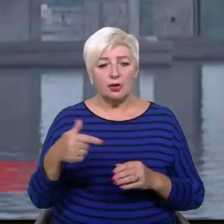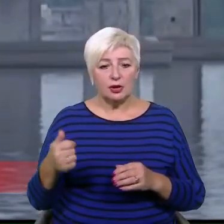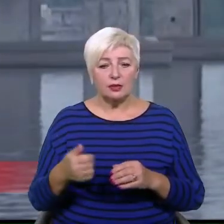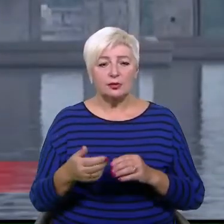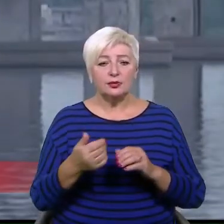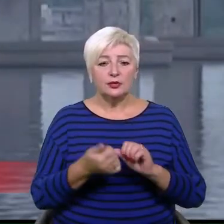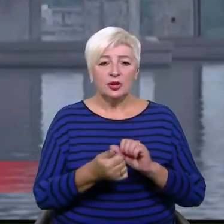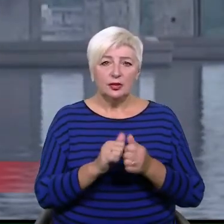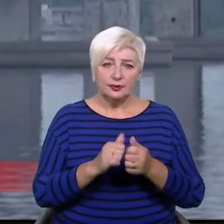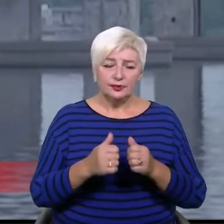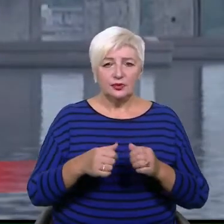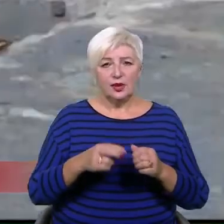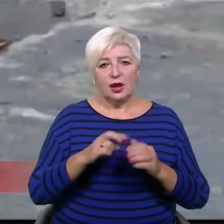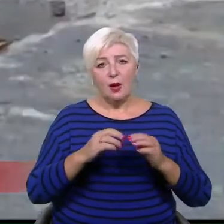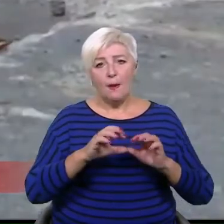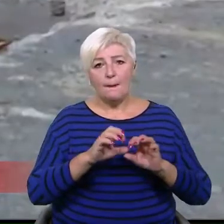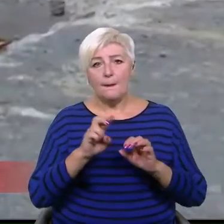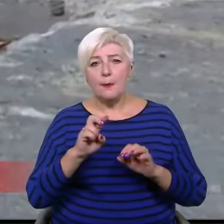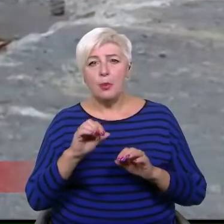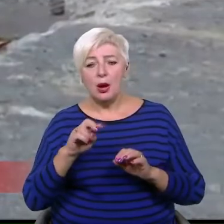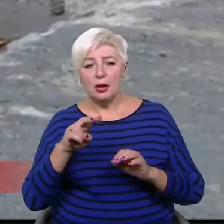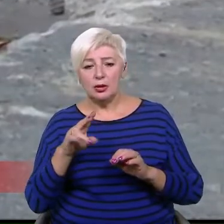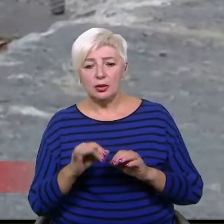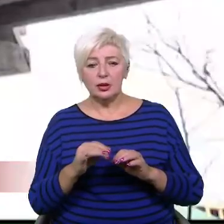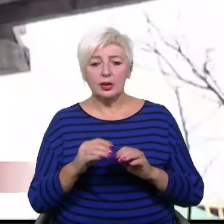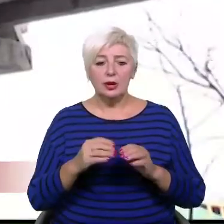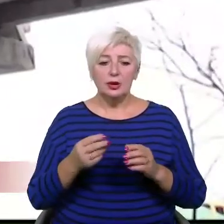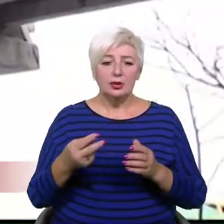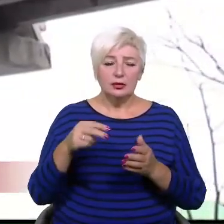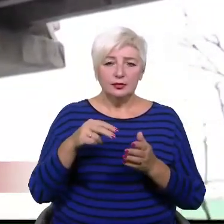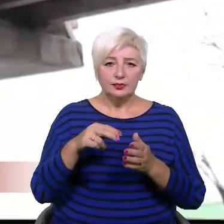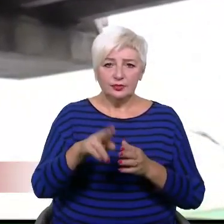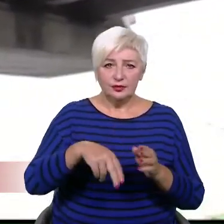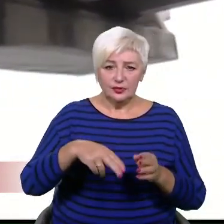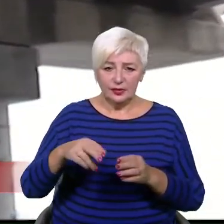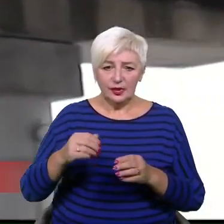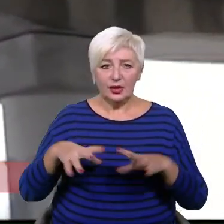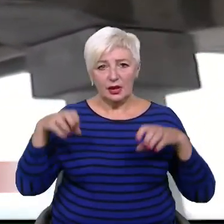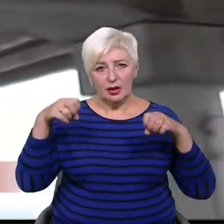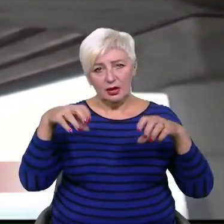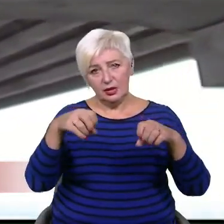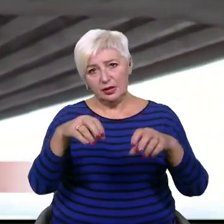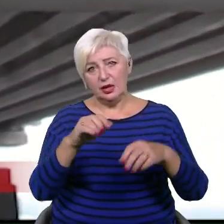низку балок, прогінних конструкцій, встановили деформаційні шви і ліхтарі.